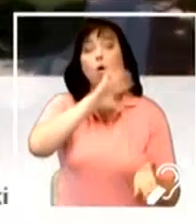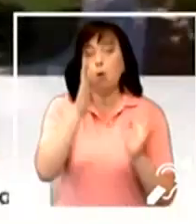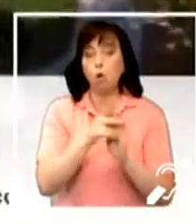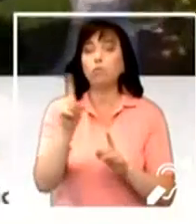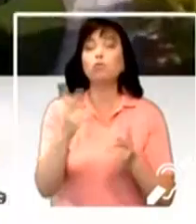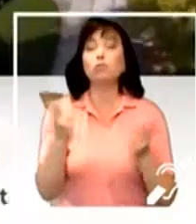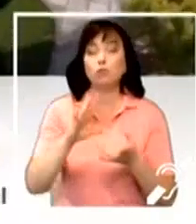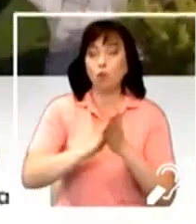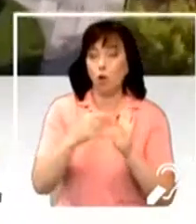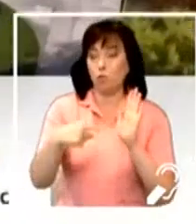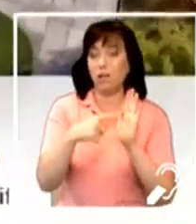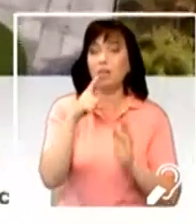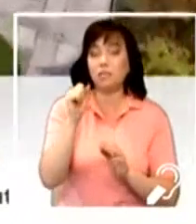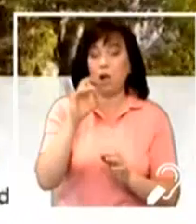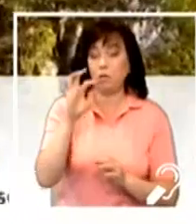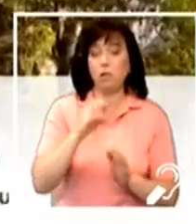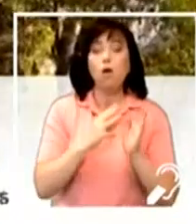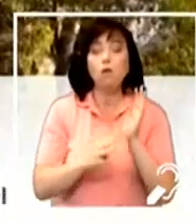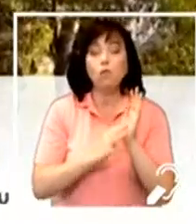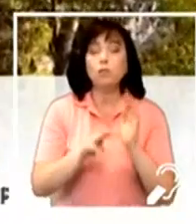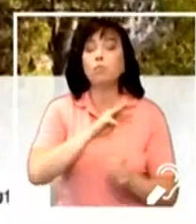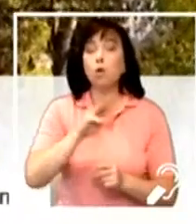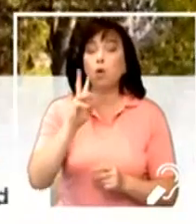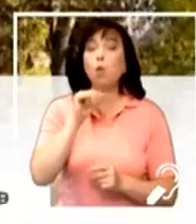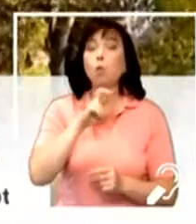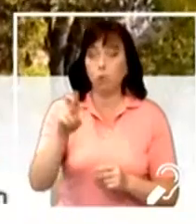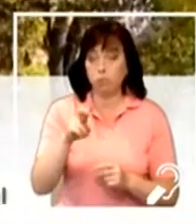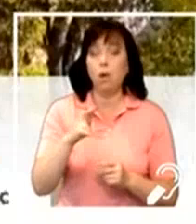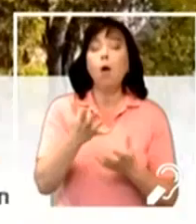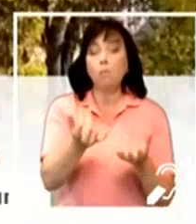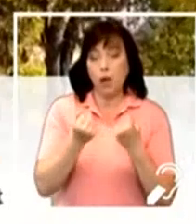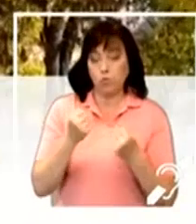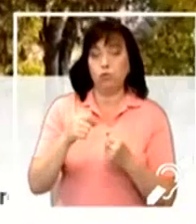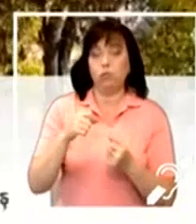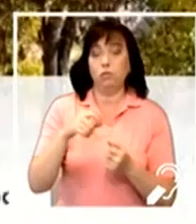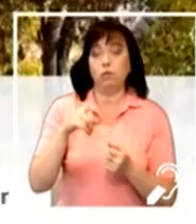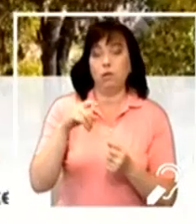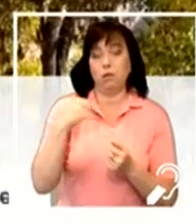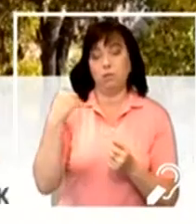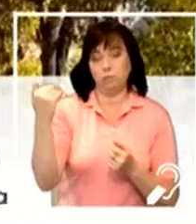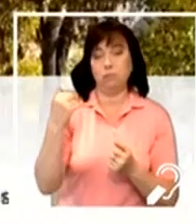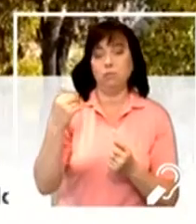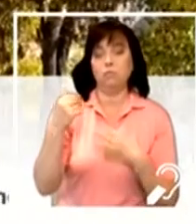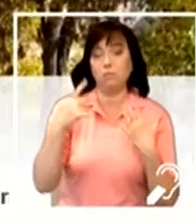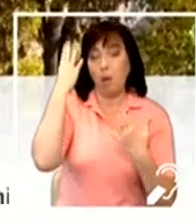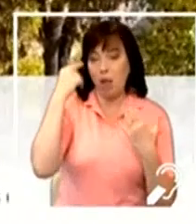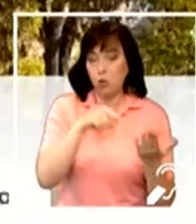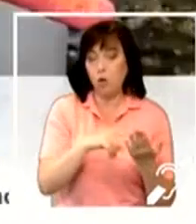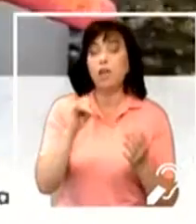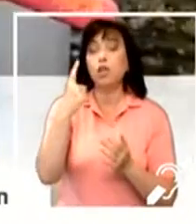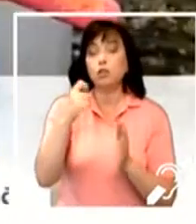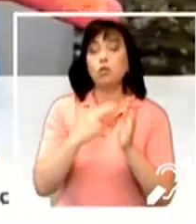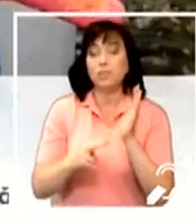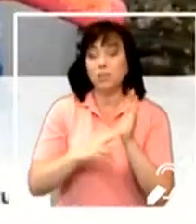necesar pentru luna octombrie. 80 de milioane de metri cubi vor primi consumatorii de pe malul drept al Nistrului și 170